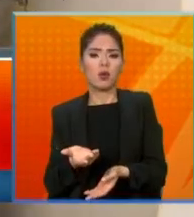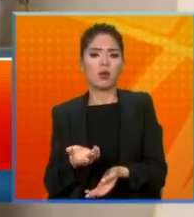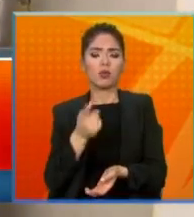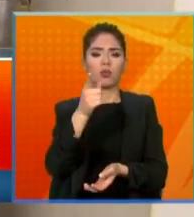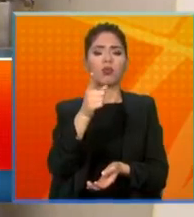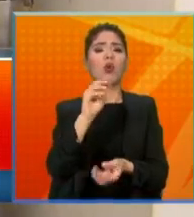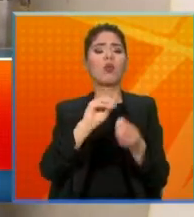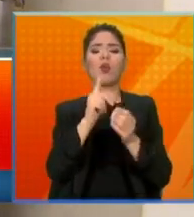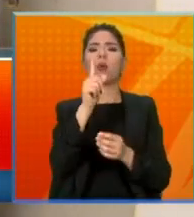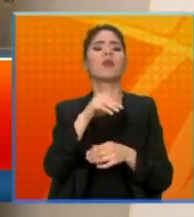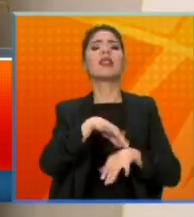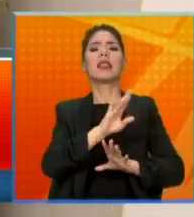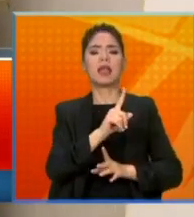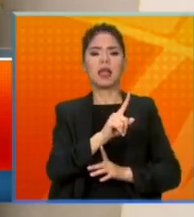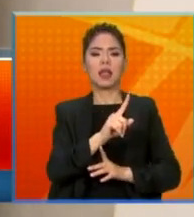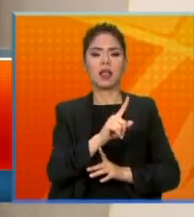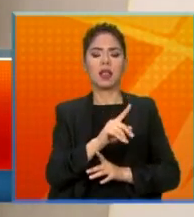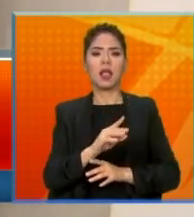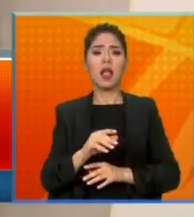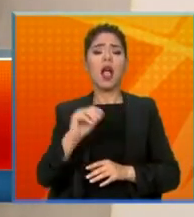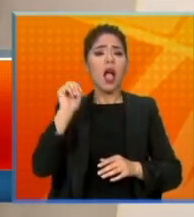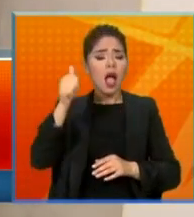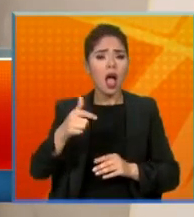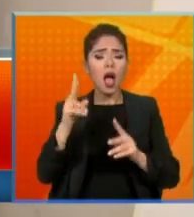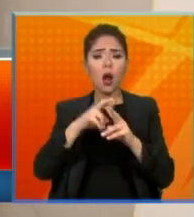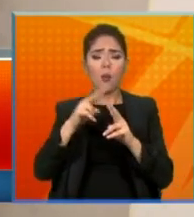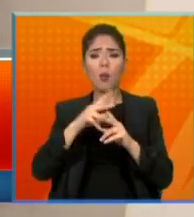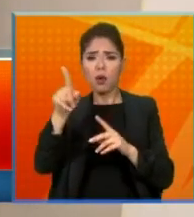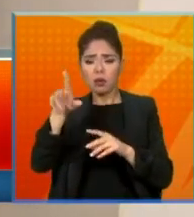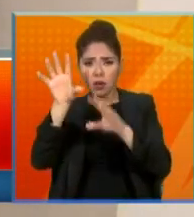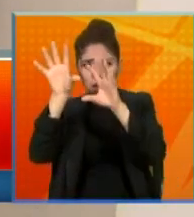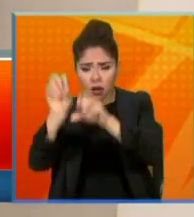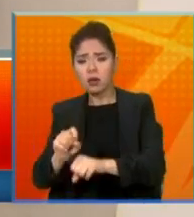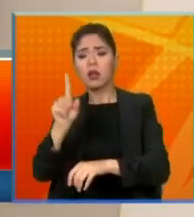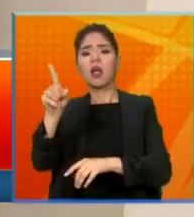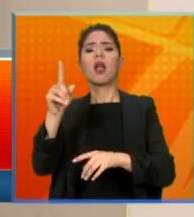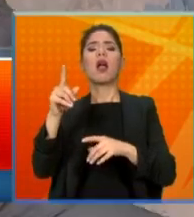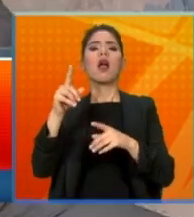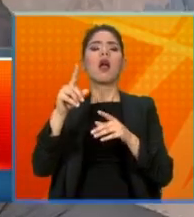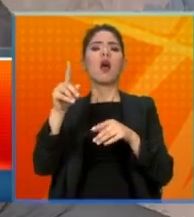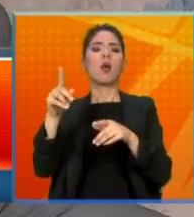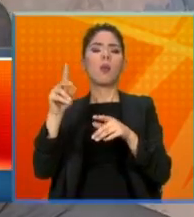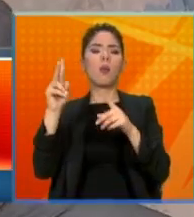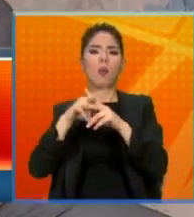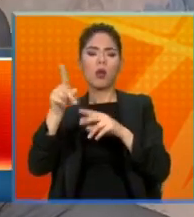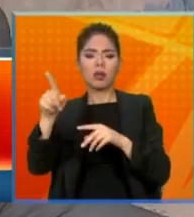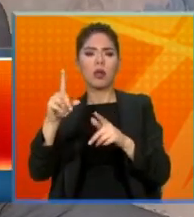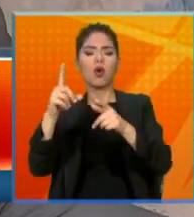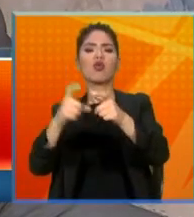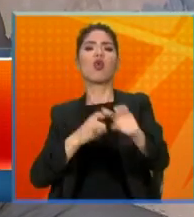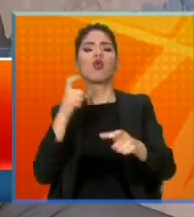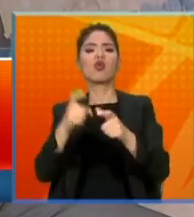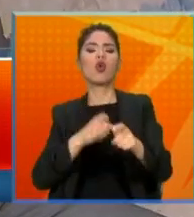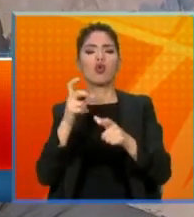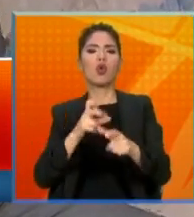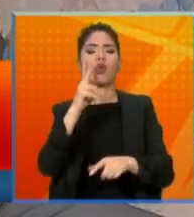yaşadığı sıkıntı bununla da sınırlı değil. Her polis çevirmesinde kendisini karakolda sorguda buluyor. Bu karakola götürdüler. 3